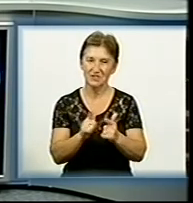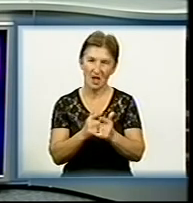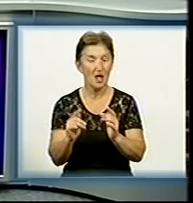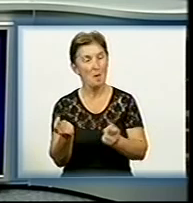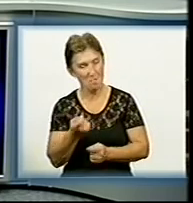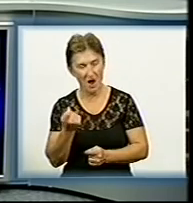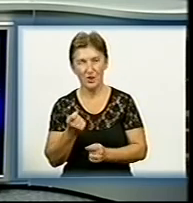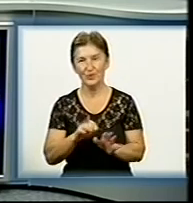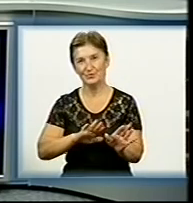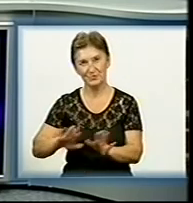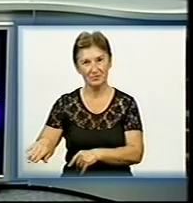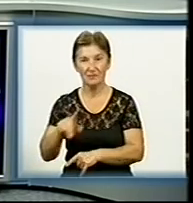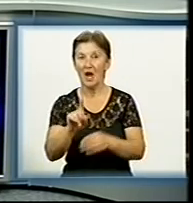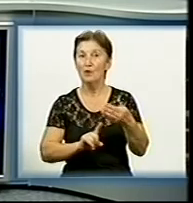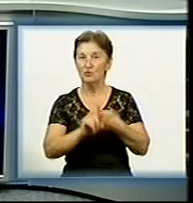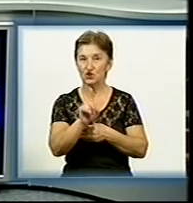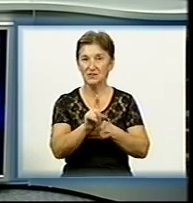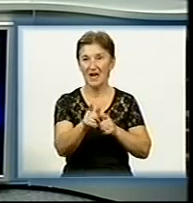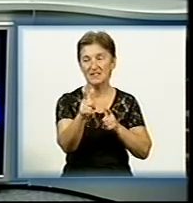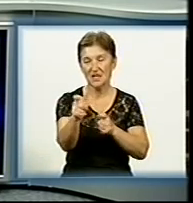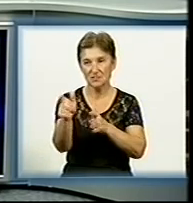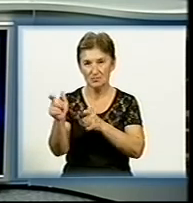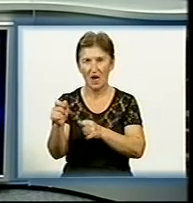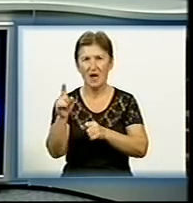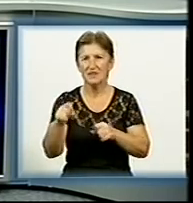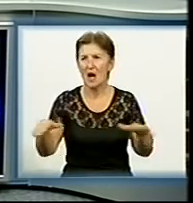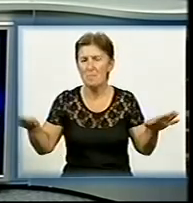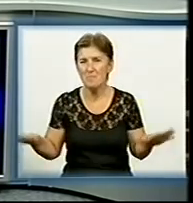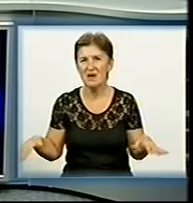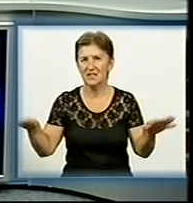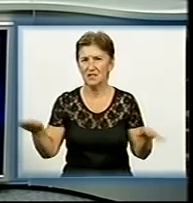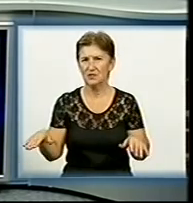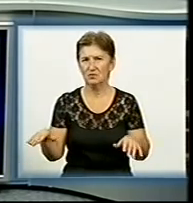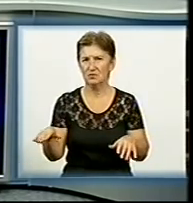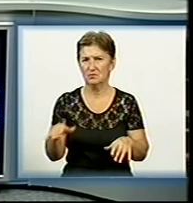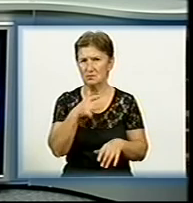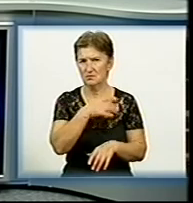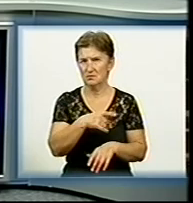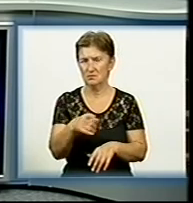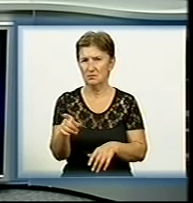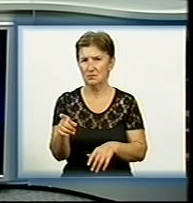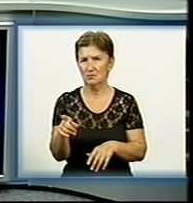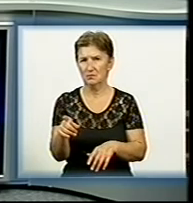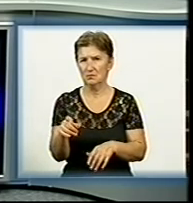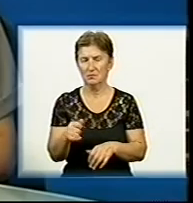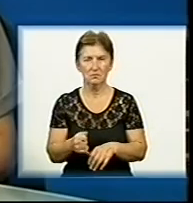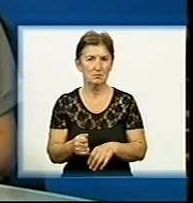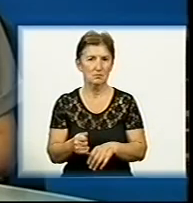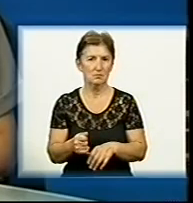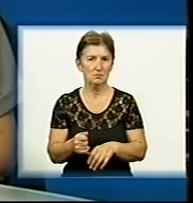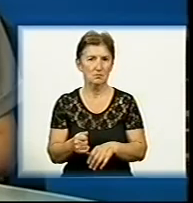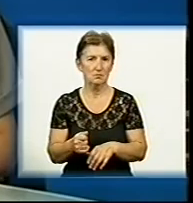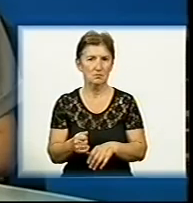Незабаром відкриття мисливського сезону на Пернату Дичину. Розкажіть, коли саме і які особливості цього сезону, цього року? На